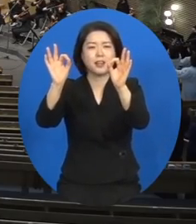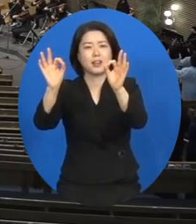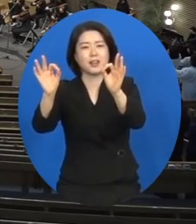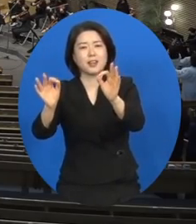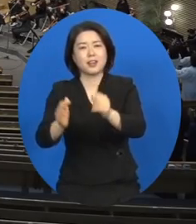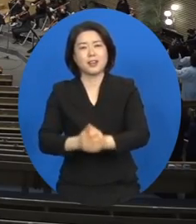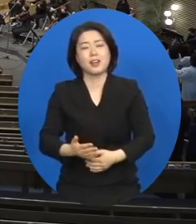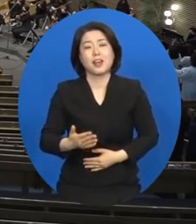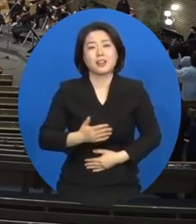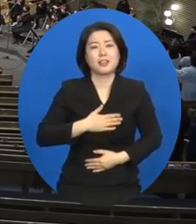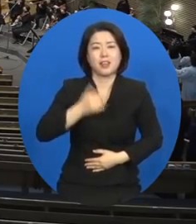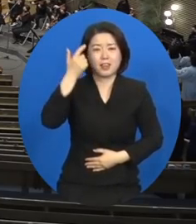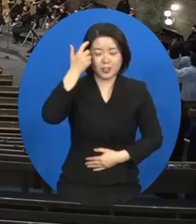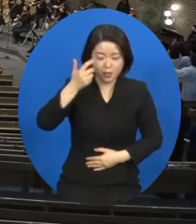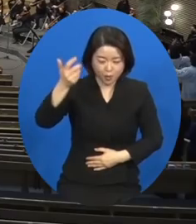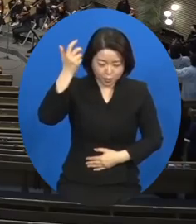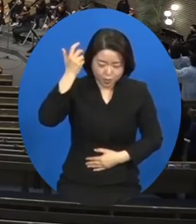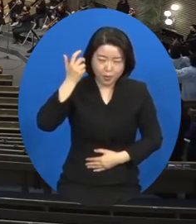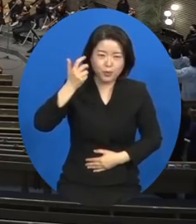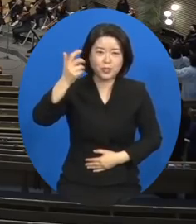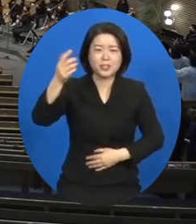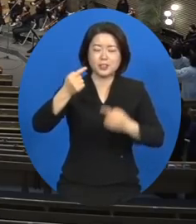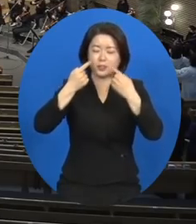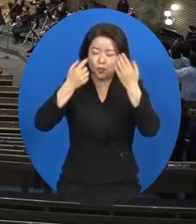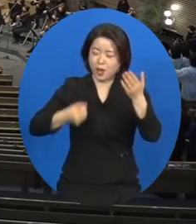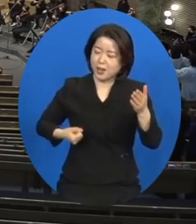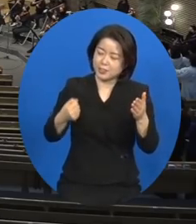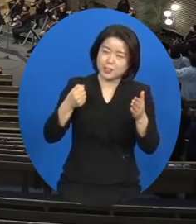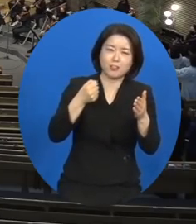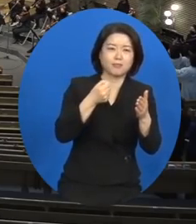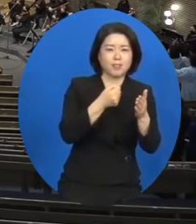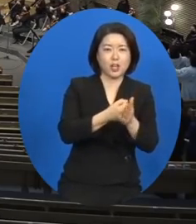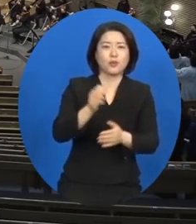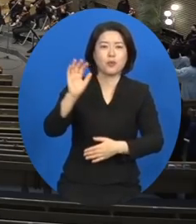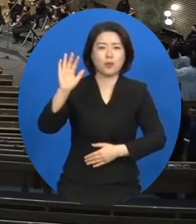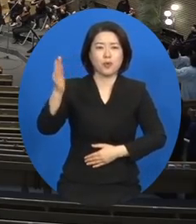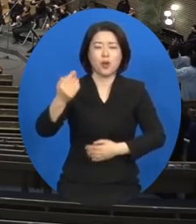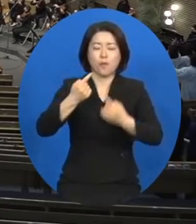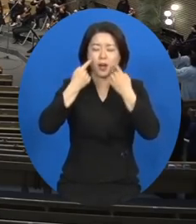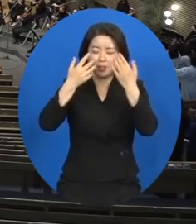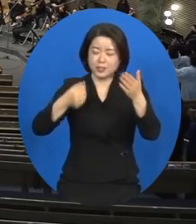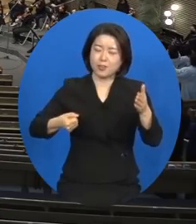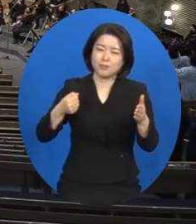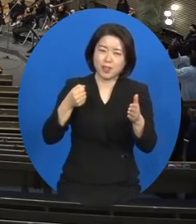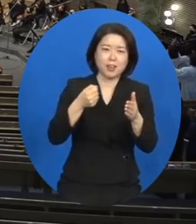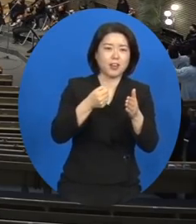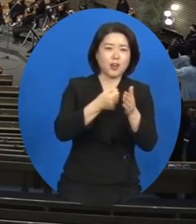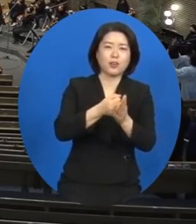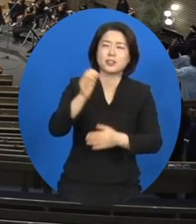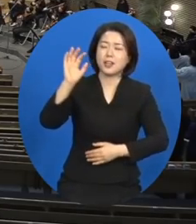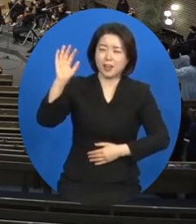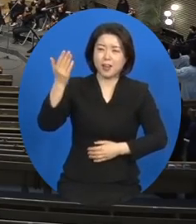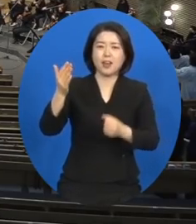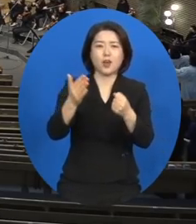바라봅니다. 내 영혼이 확정되고